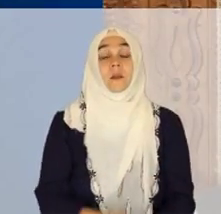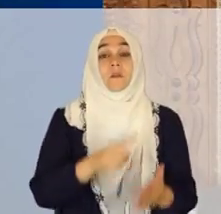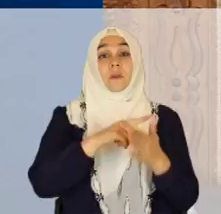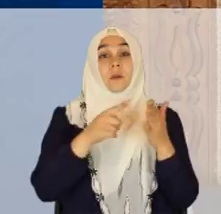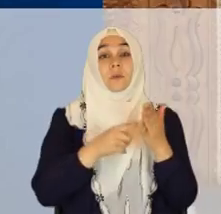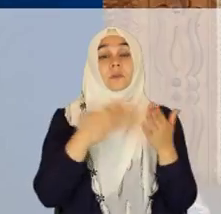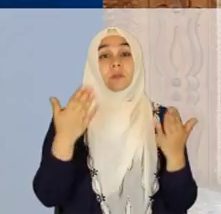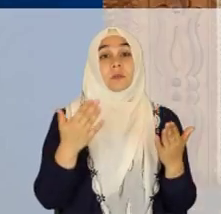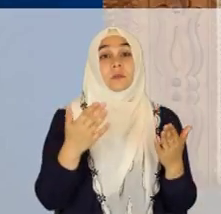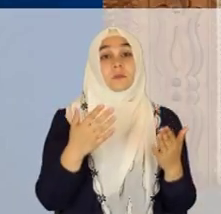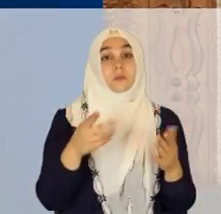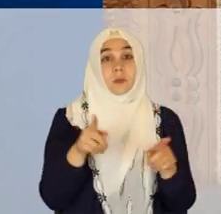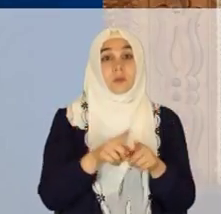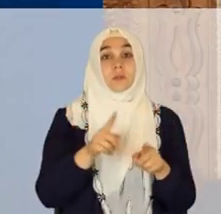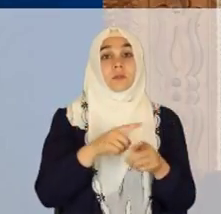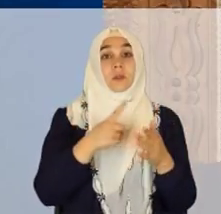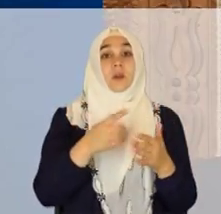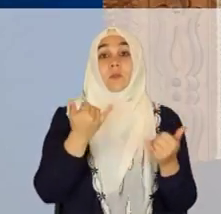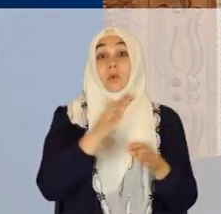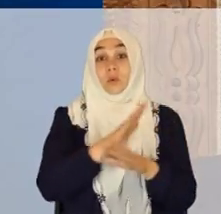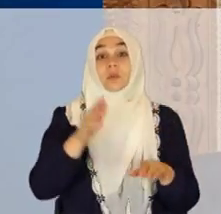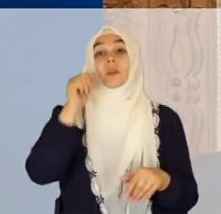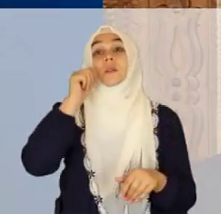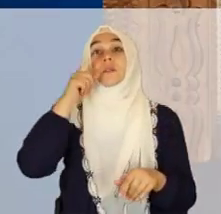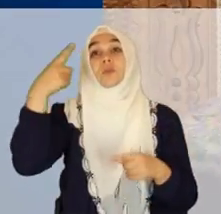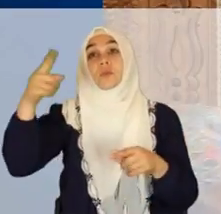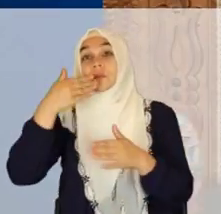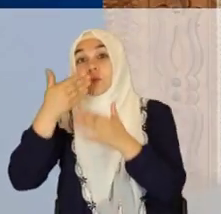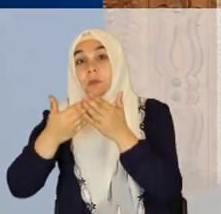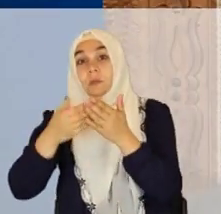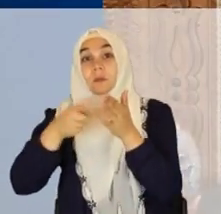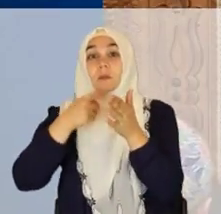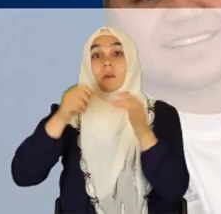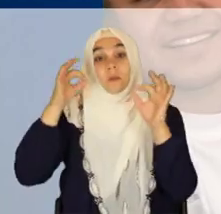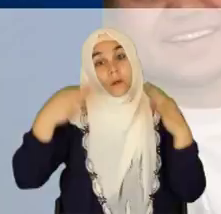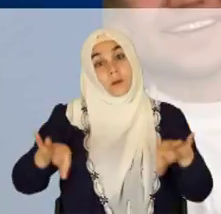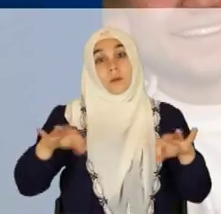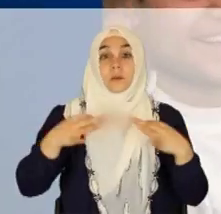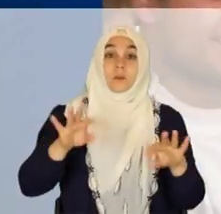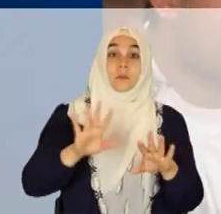savol bu g'ashlaqa savol. Man yo'q desam, domladan so'raydilar, bu kishi xalq deb qolarmikan deb.